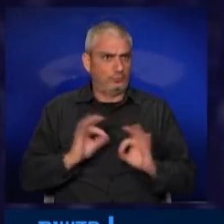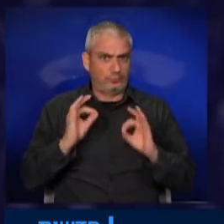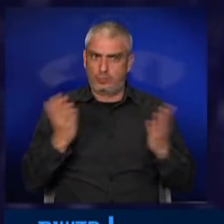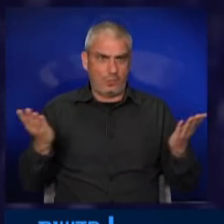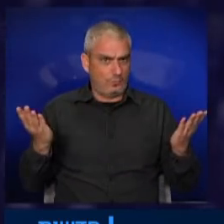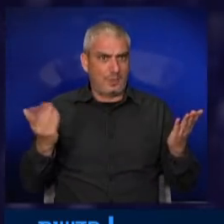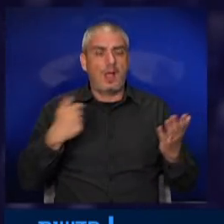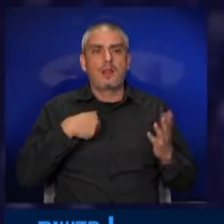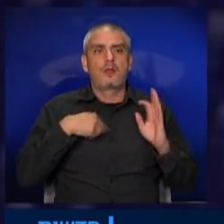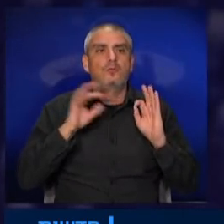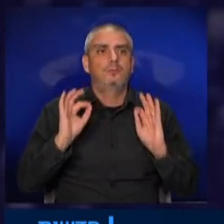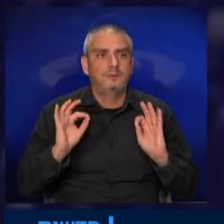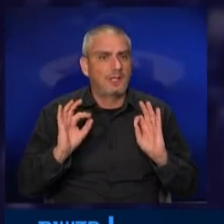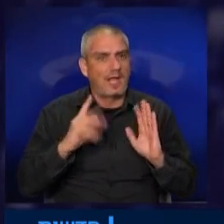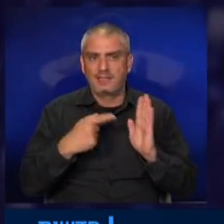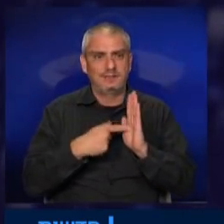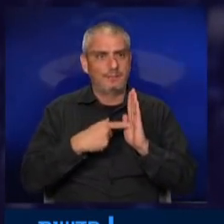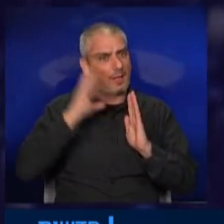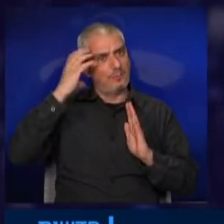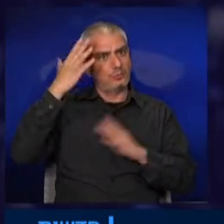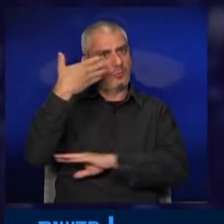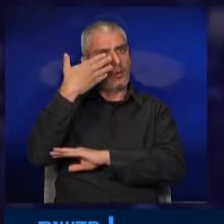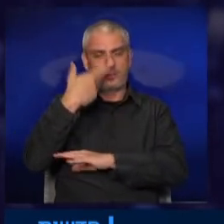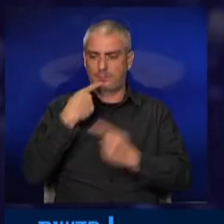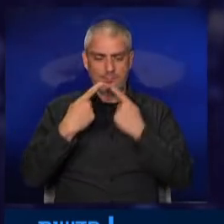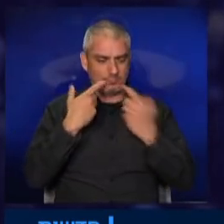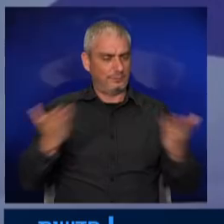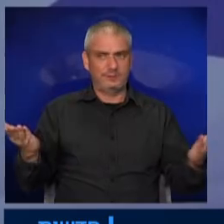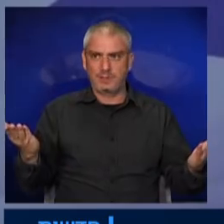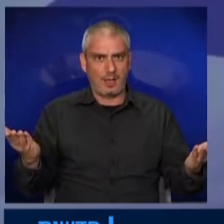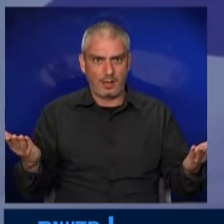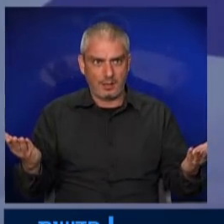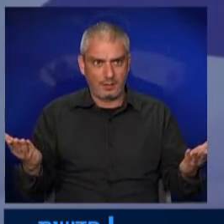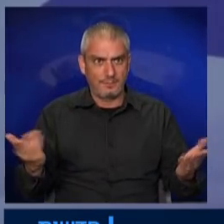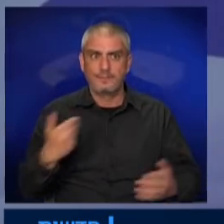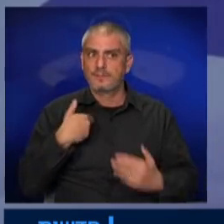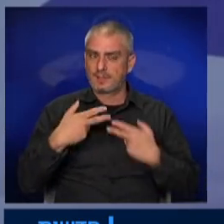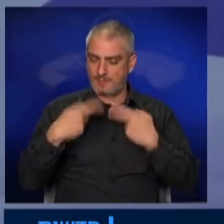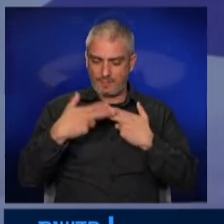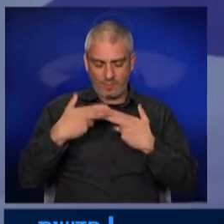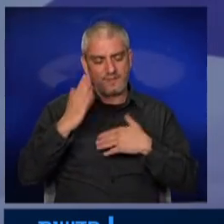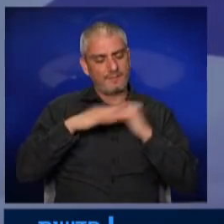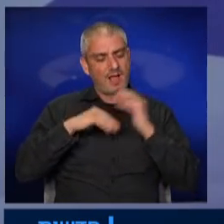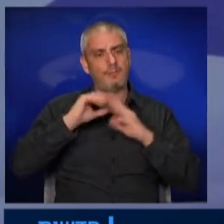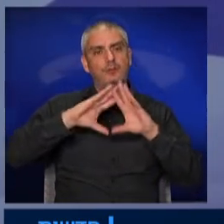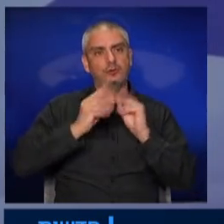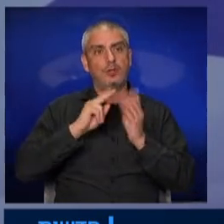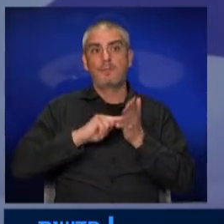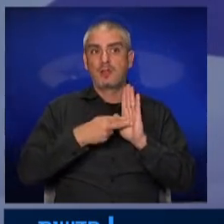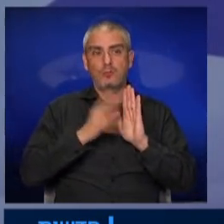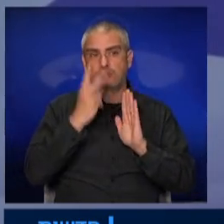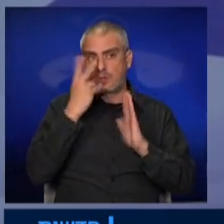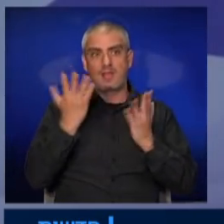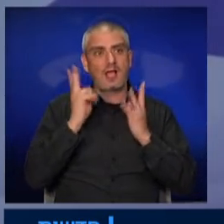אבינו. אנחנו בסדר גמור. אין שום סיבה למזוכיזם הלאומי שמשתקף בשיח. אני בימים הקרובים מגבש מדיניות כדי לראות